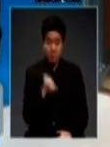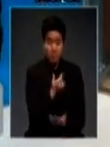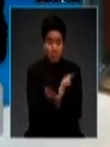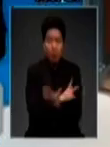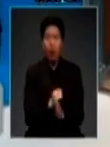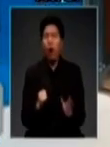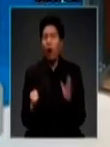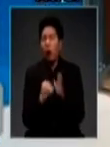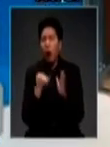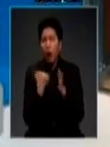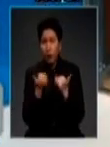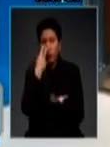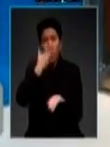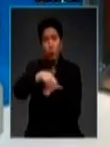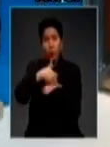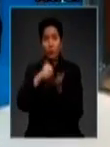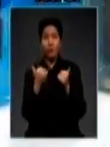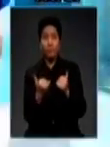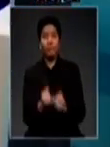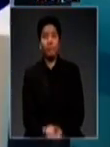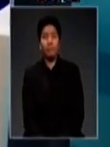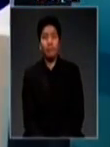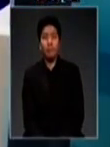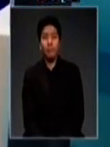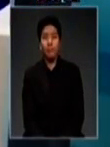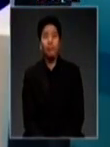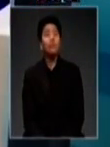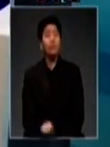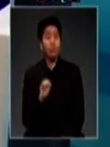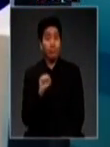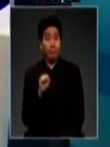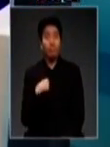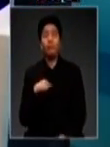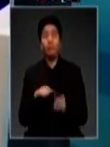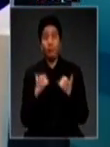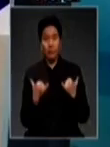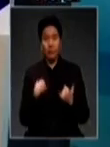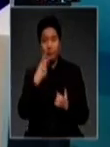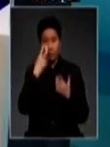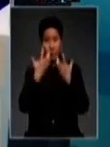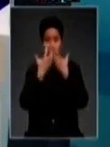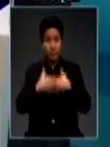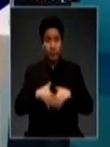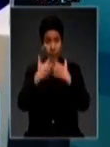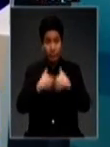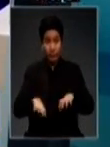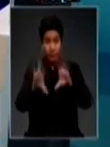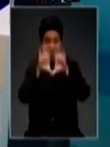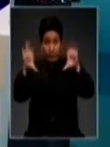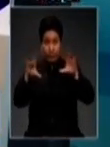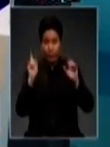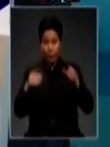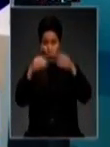ง่ายจริงๆติดตามในรายงานคุณภัทรพรศรีเจริญค่ะ ครับคุณชมพูนุชครับถ้าเจอเจ้าเครื่อง Travel Rhythm Kiosk